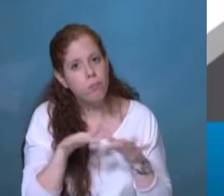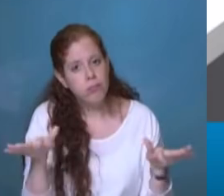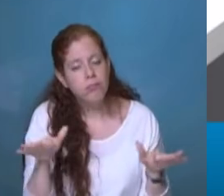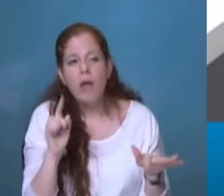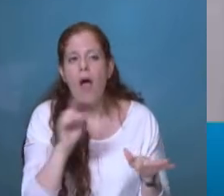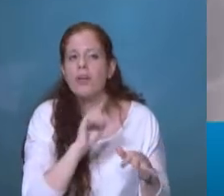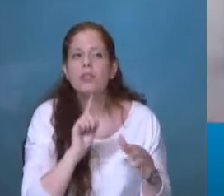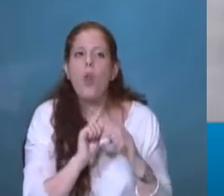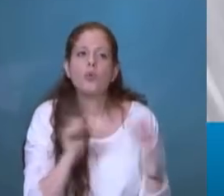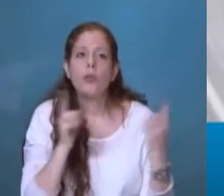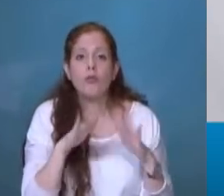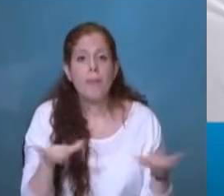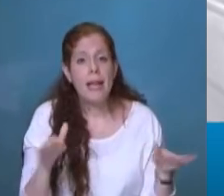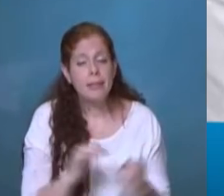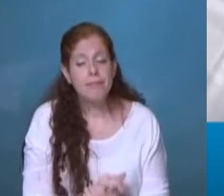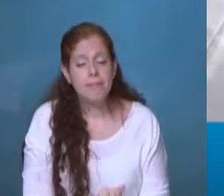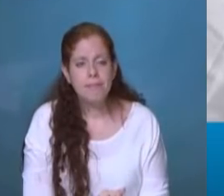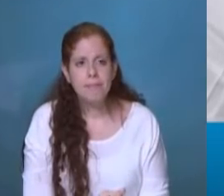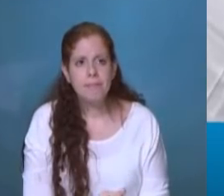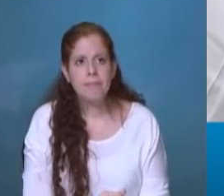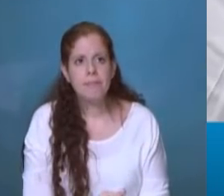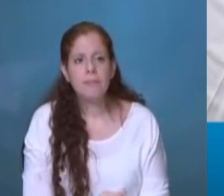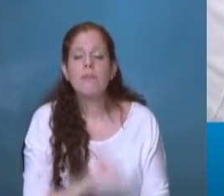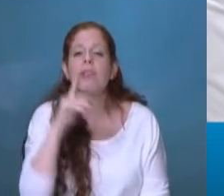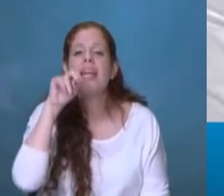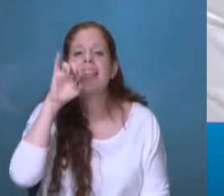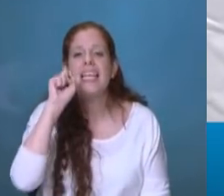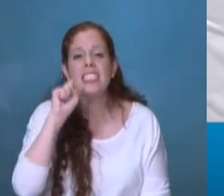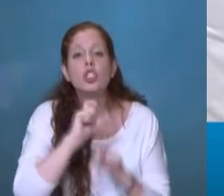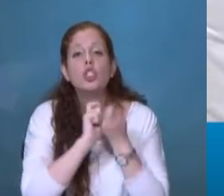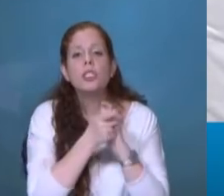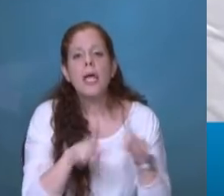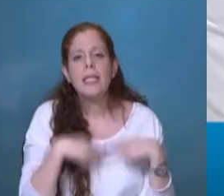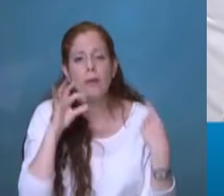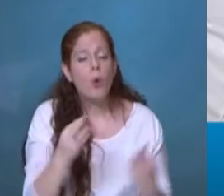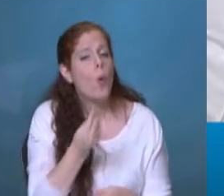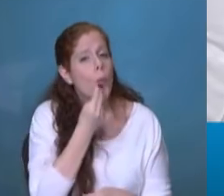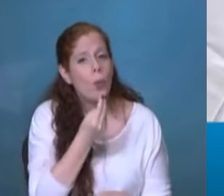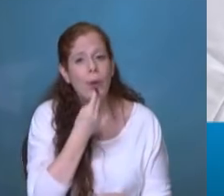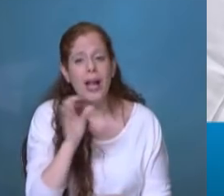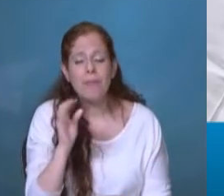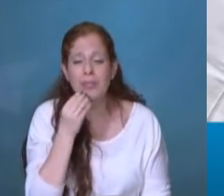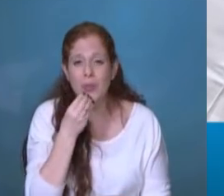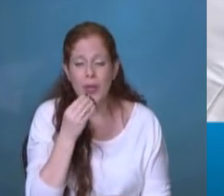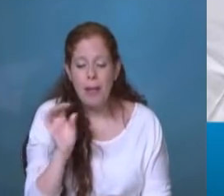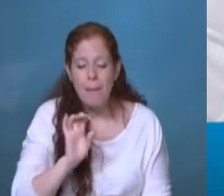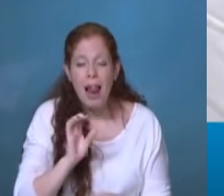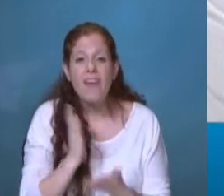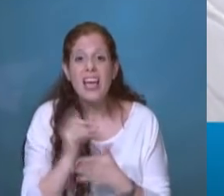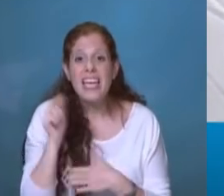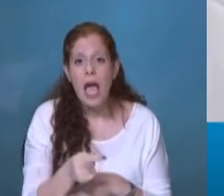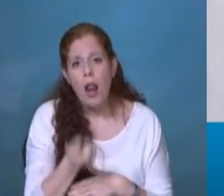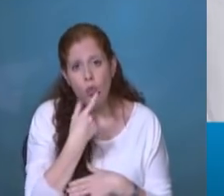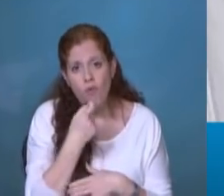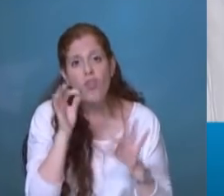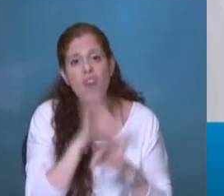שבילדים מסתבר. דניס שינה את אורח החיים שלו, הוא לא אוכל מזון עם מלח, הוא כבר הגיע לשלב התרופות, ועדיין לחץ